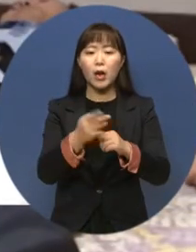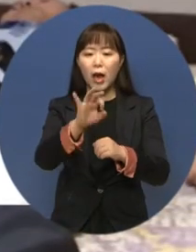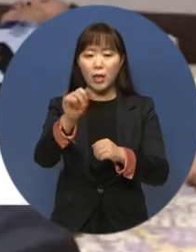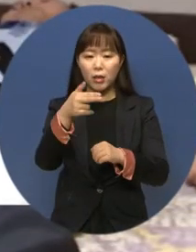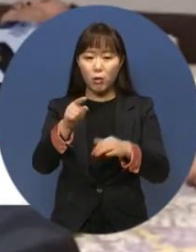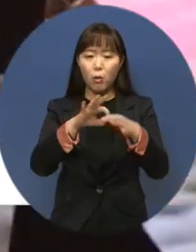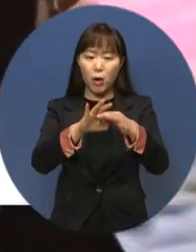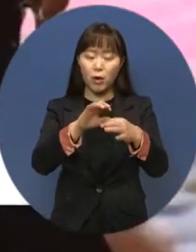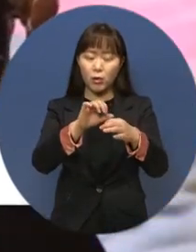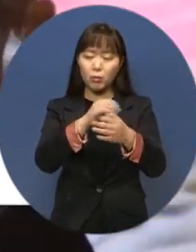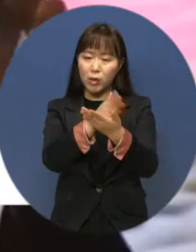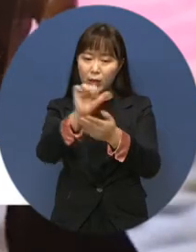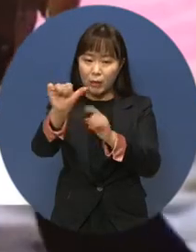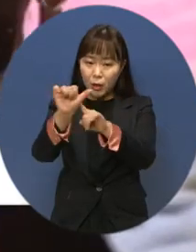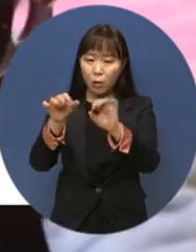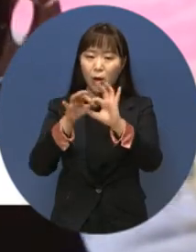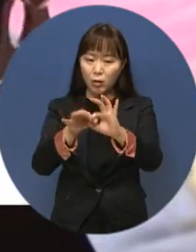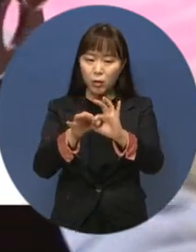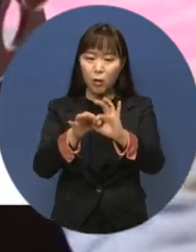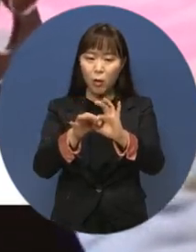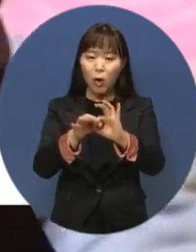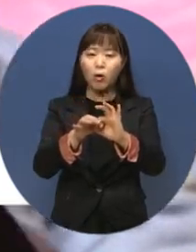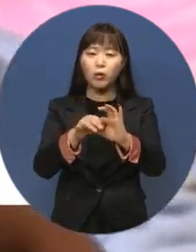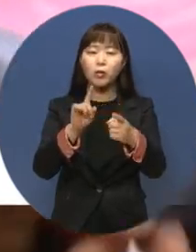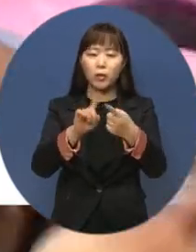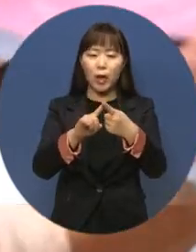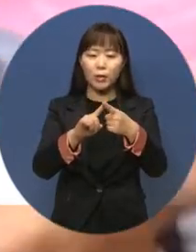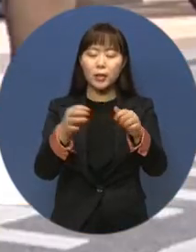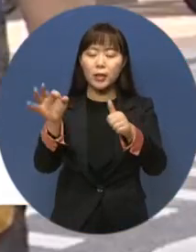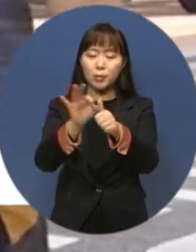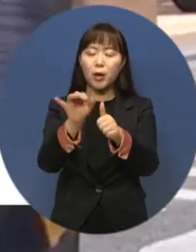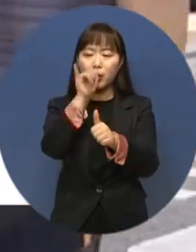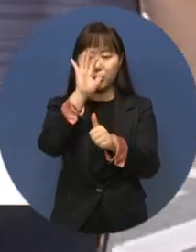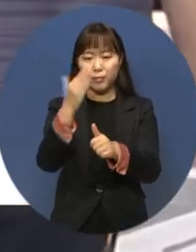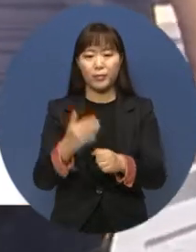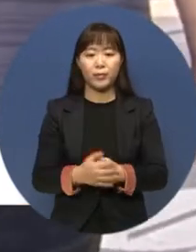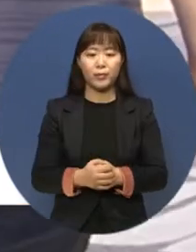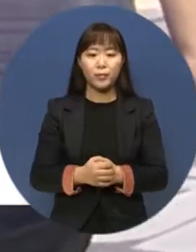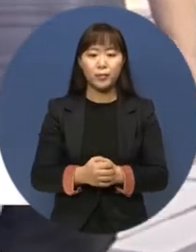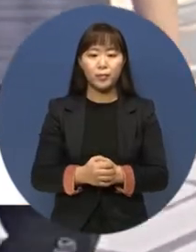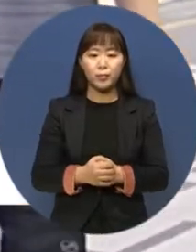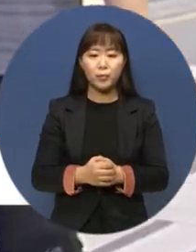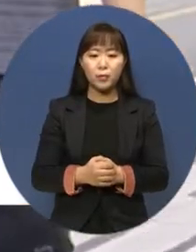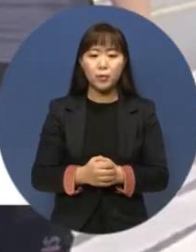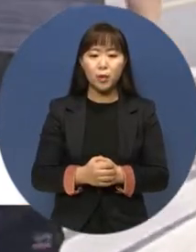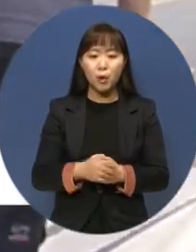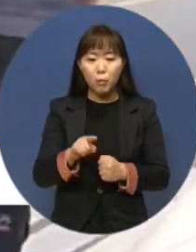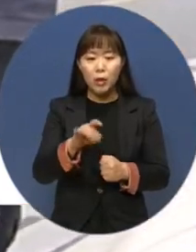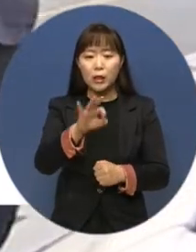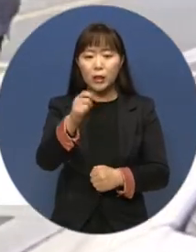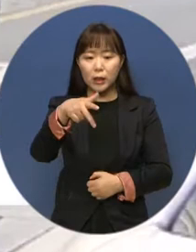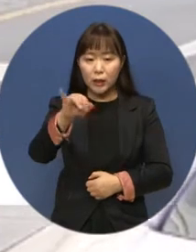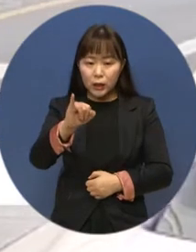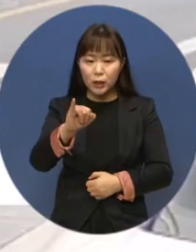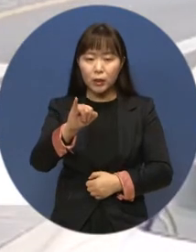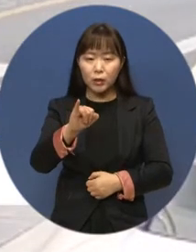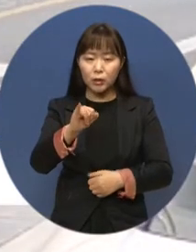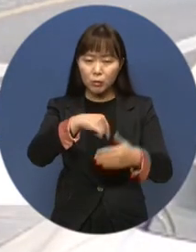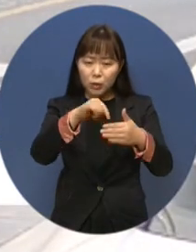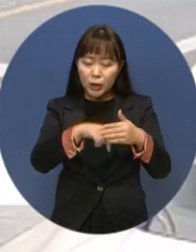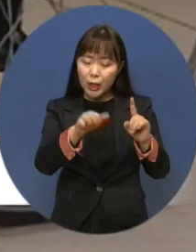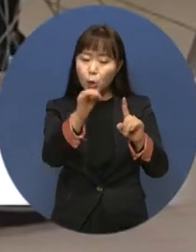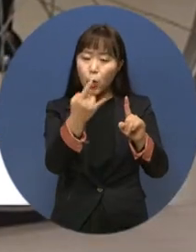5개 품목에 대해 의지 소모품 급여가 이뤄집니다. 의지 소모품 급여는 의지 내구 연한 중